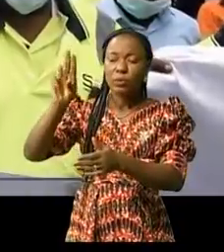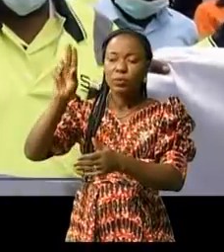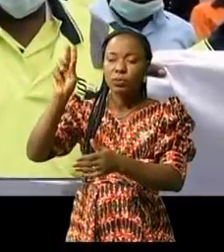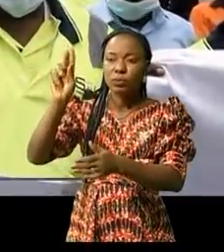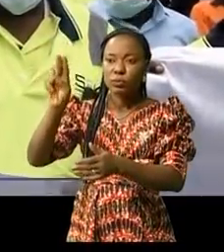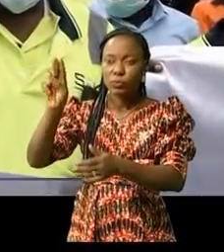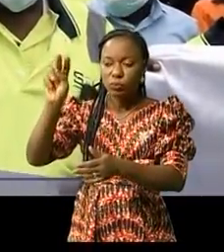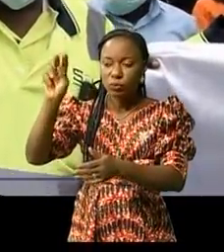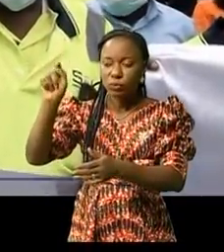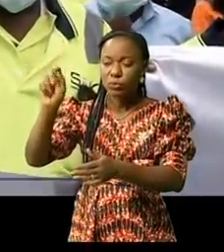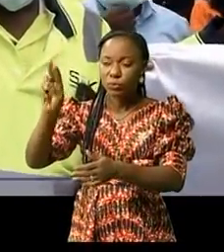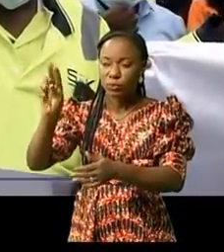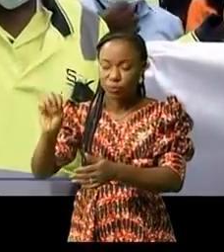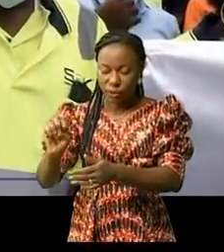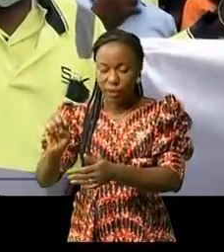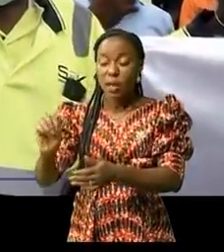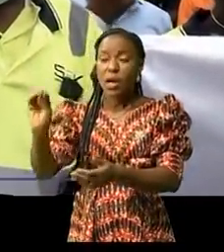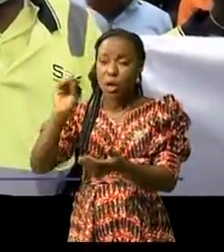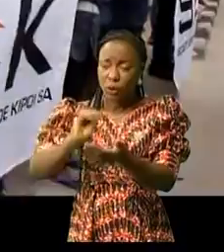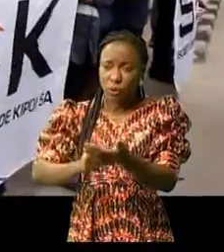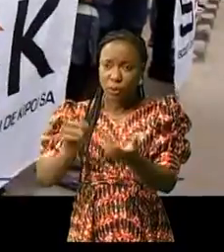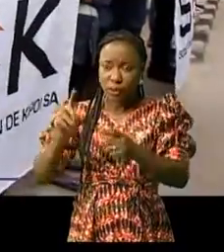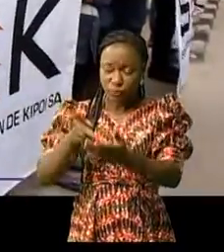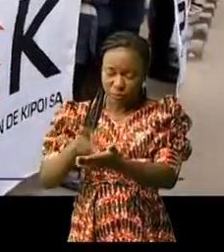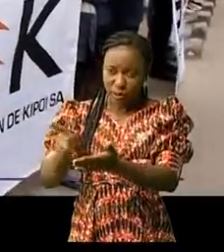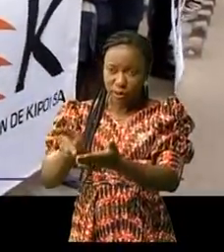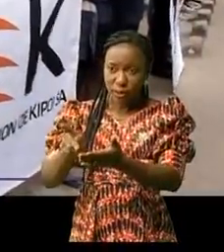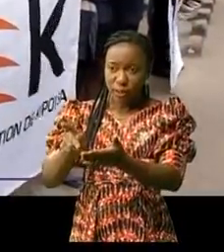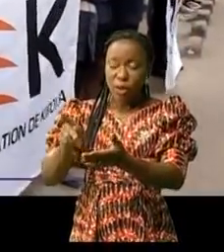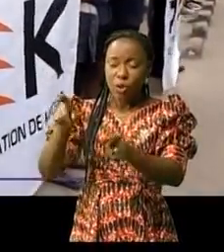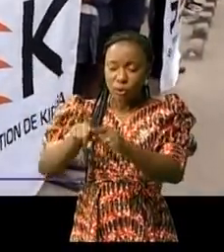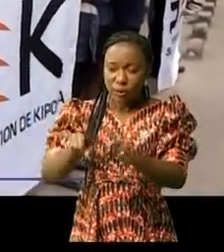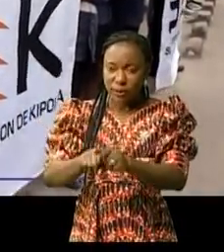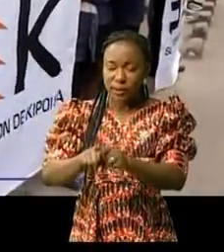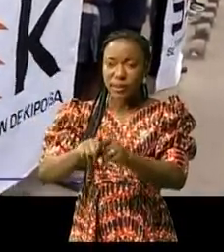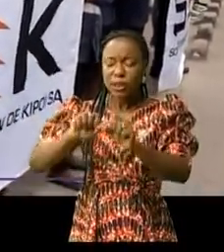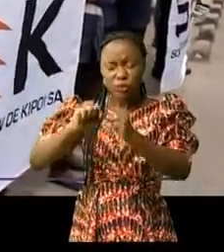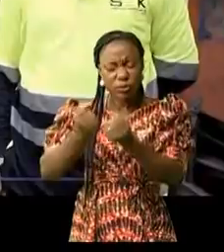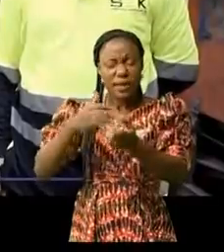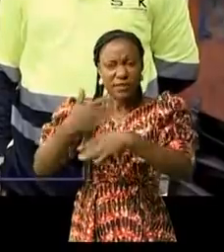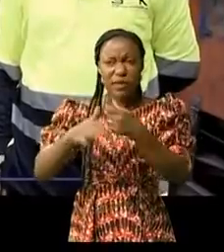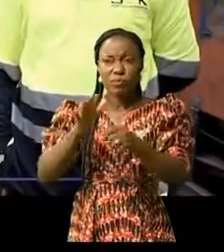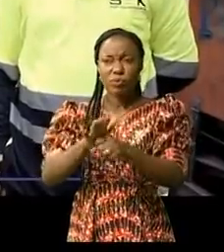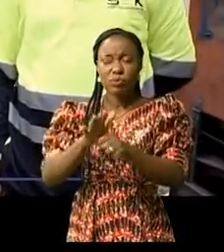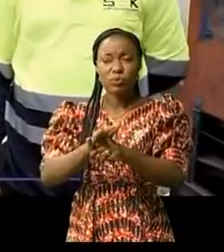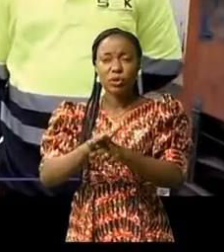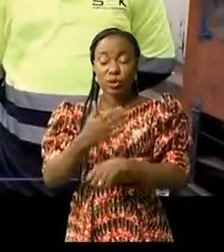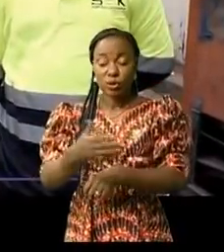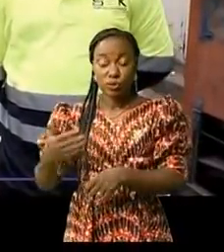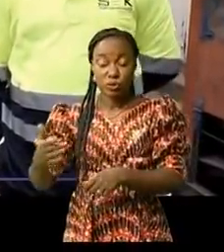à réhabiliter des routes des coups des tacles bonne la société a fait beaucoup de choses j'ai demandé au chef de l'état